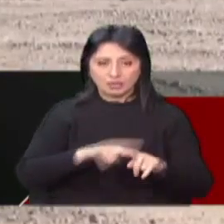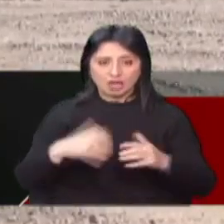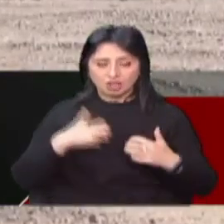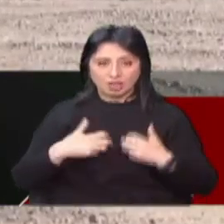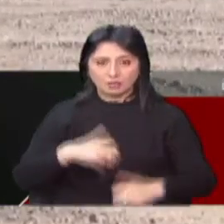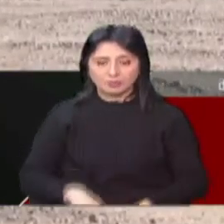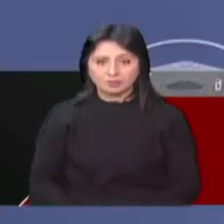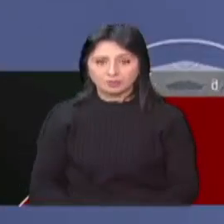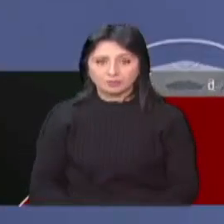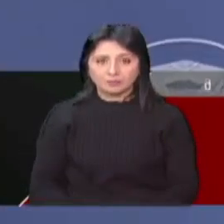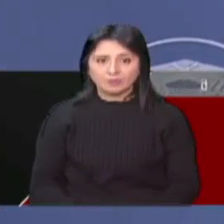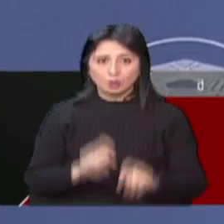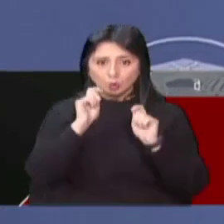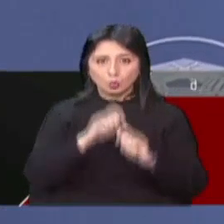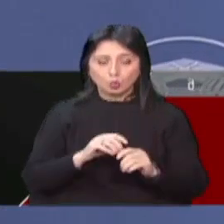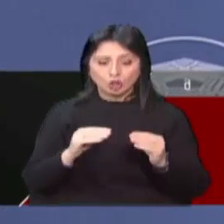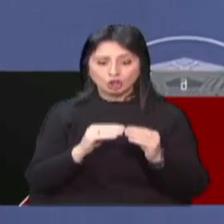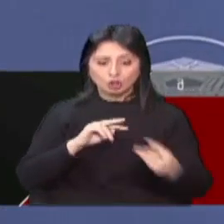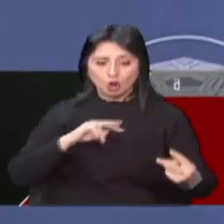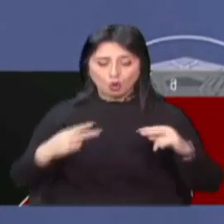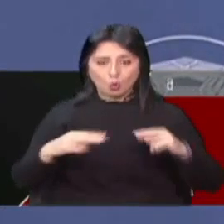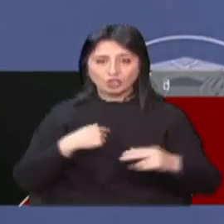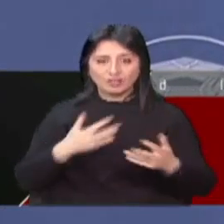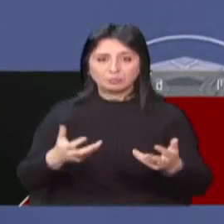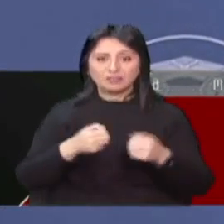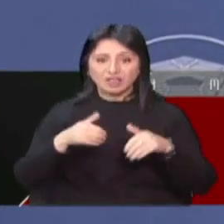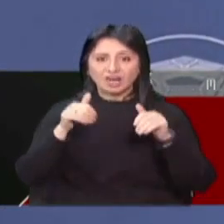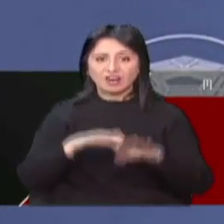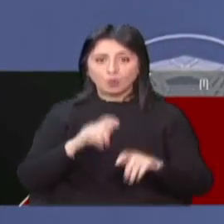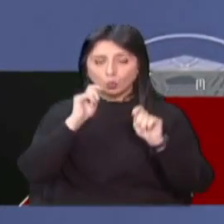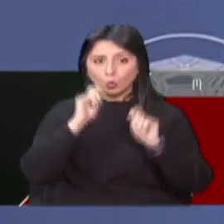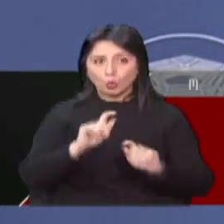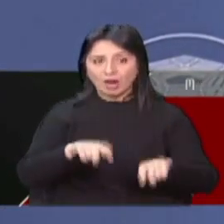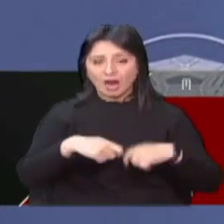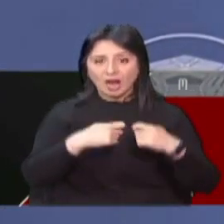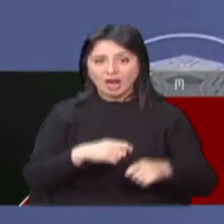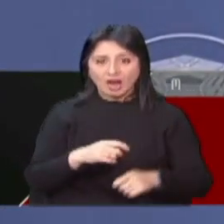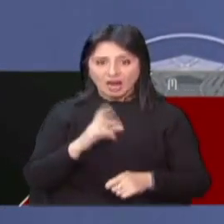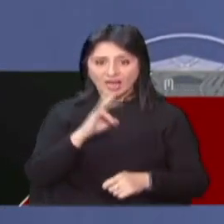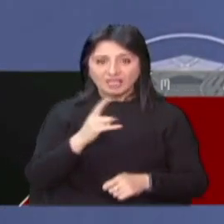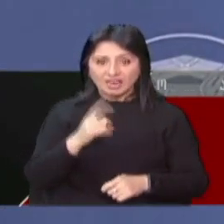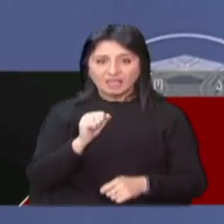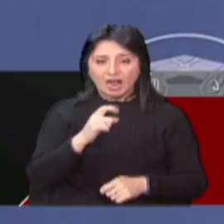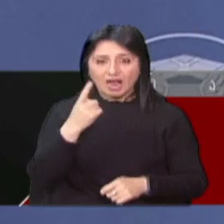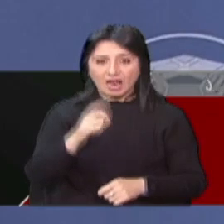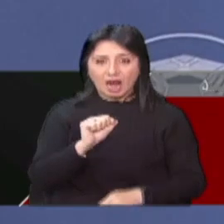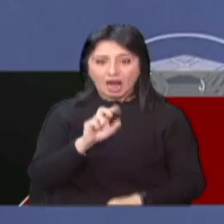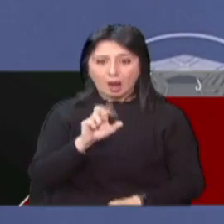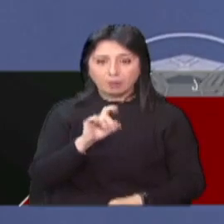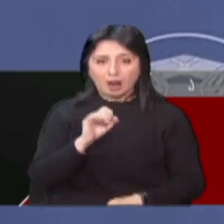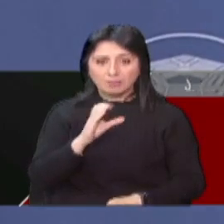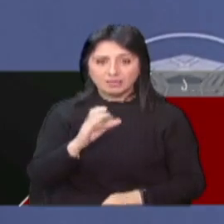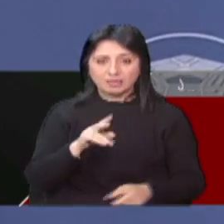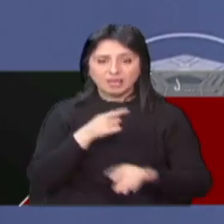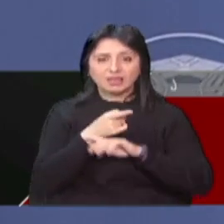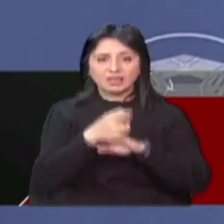დააჩქარებს. Ucrainastan mchidro koordinatsiit chuen miwiget gadatsvoteleba rom Ukrainas gadavtset M1 A1 tipis Abrams-is tankebi,